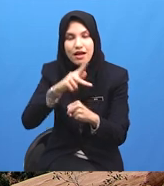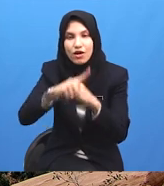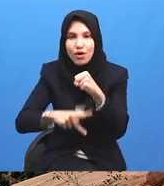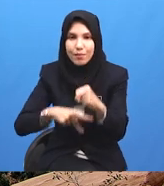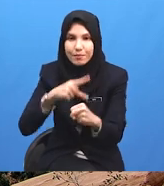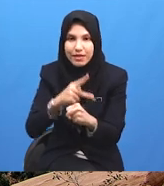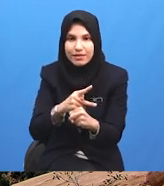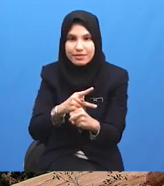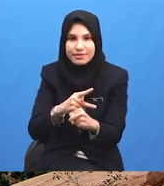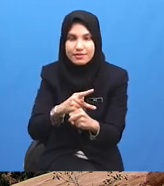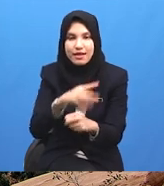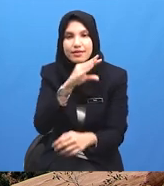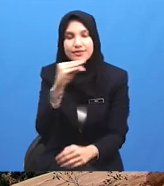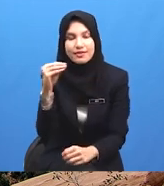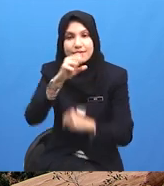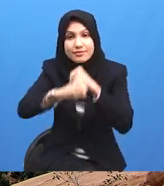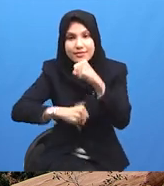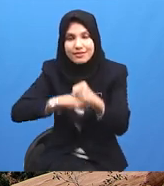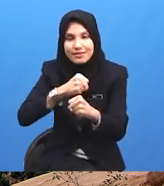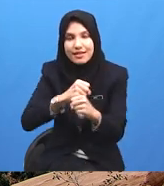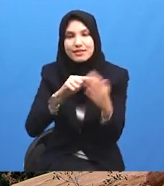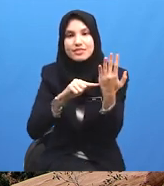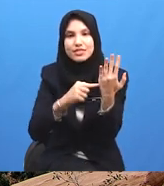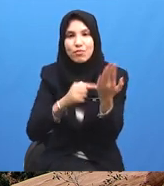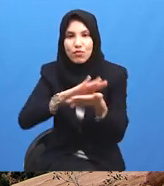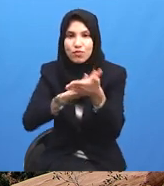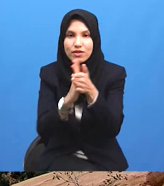komet dan satelit semula jadi.